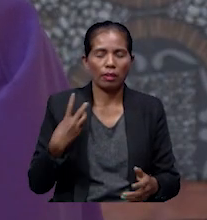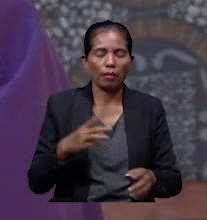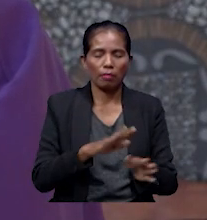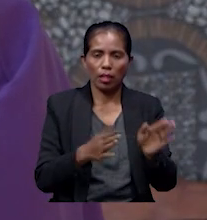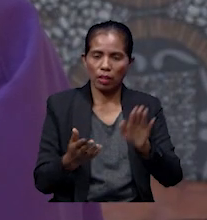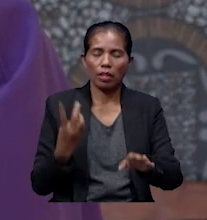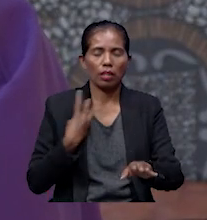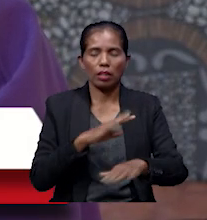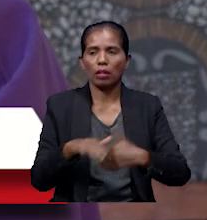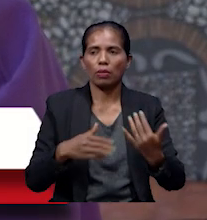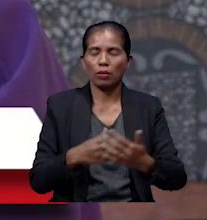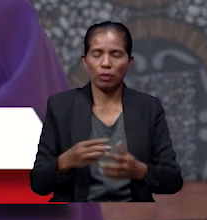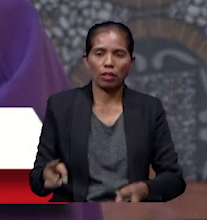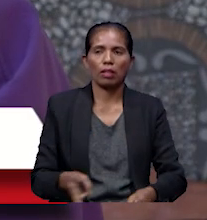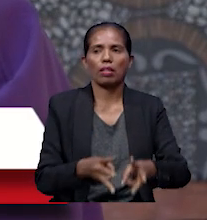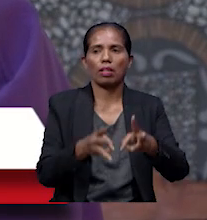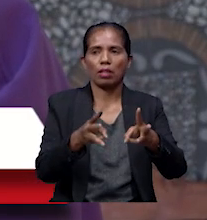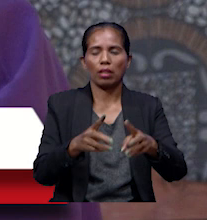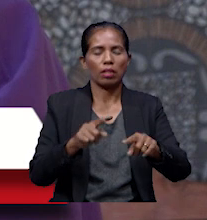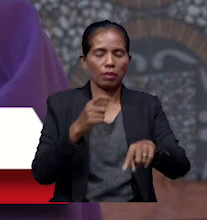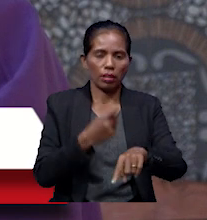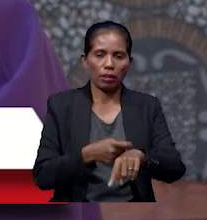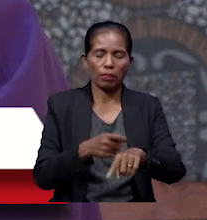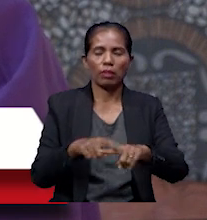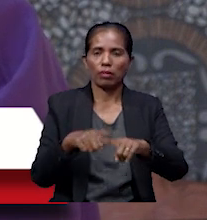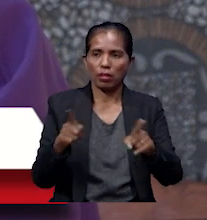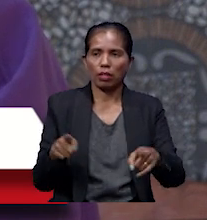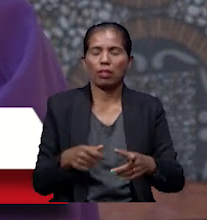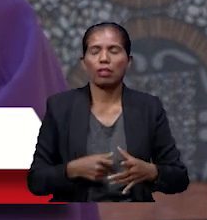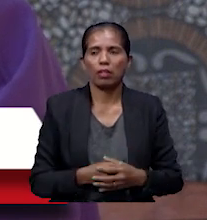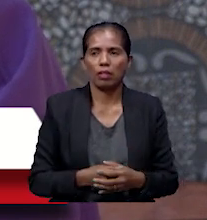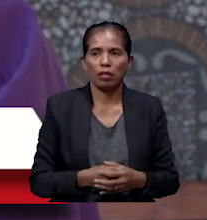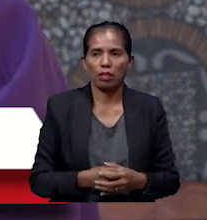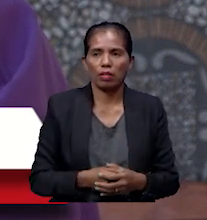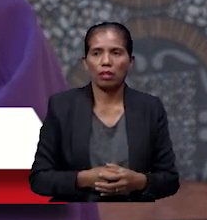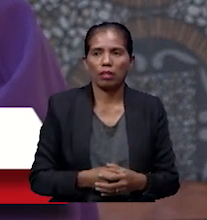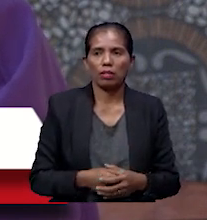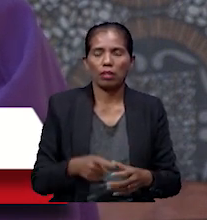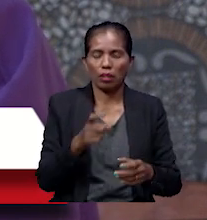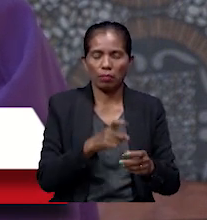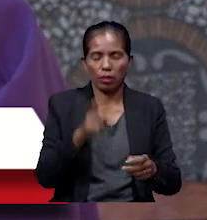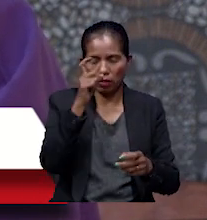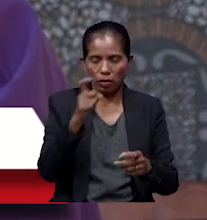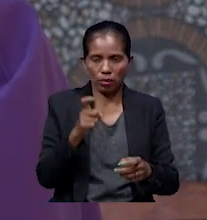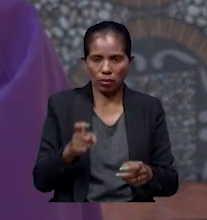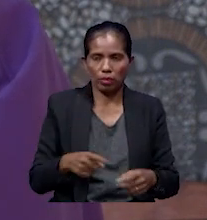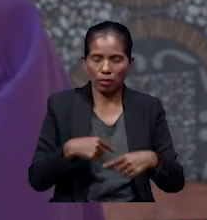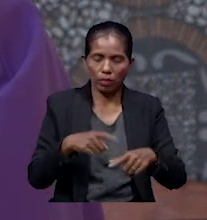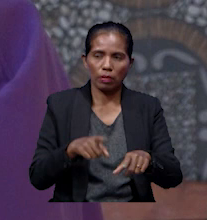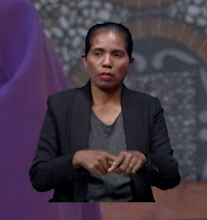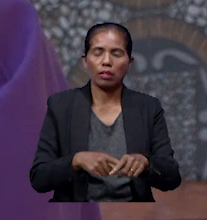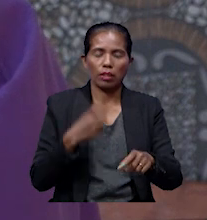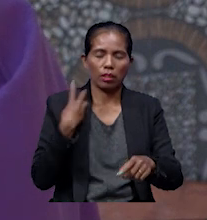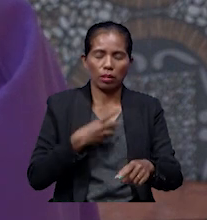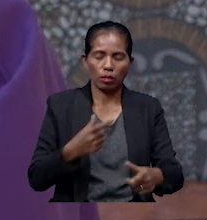nyedalan isidi husi leba tempu lahanesan. Senyor Cosme, bau lopona, ita sedebe mori semun ne terus